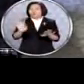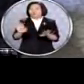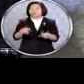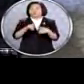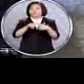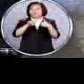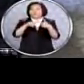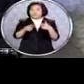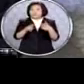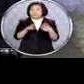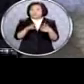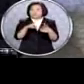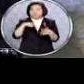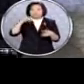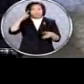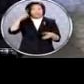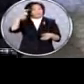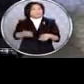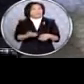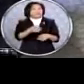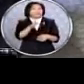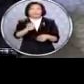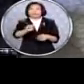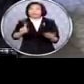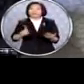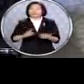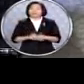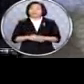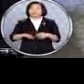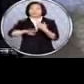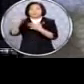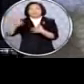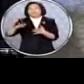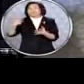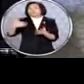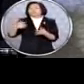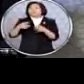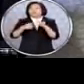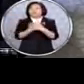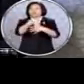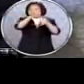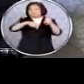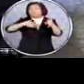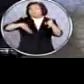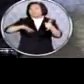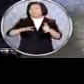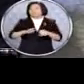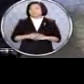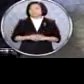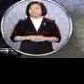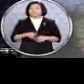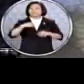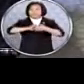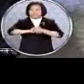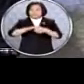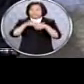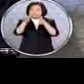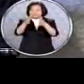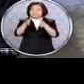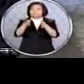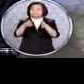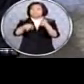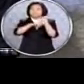我们觉得效率不高的呢，这个有的时候外界不一定知道，只有当事人知道，所以我们非常支持司法院